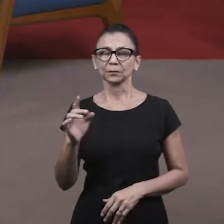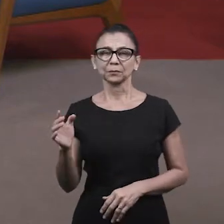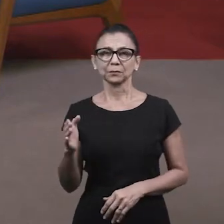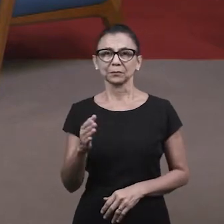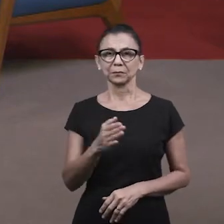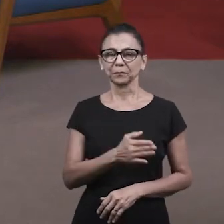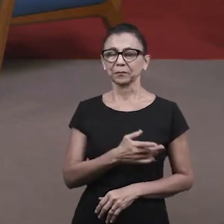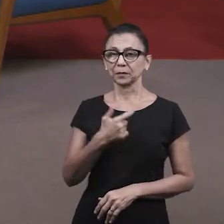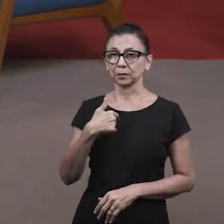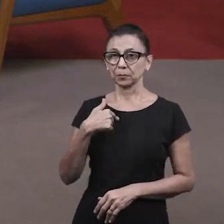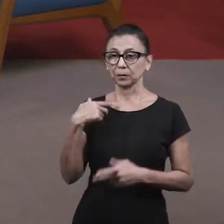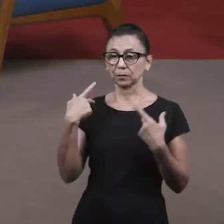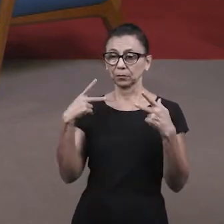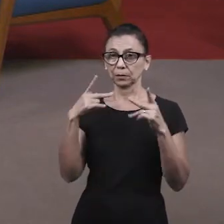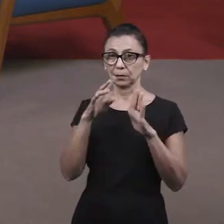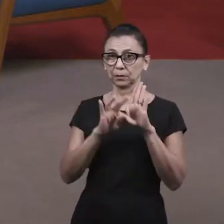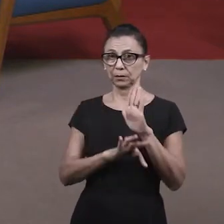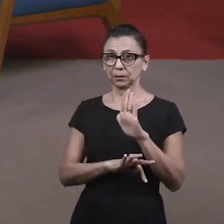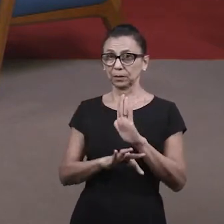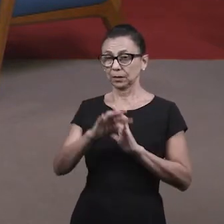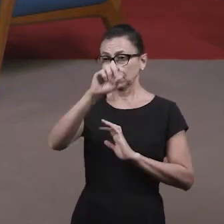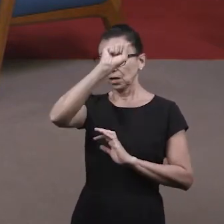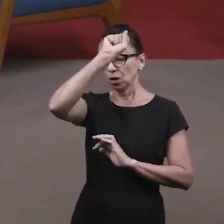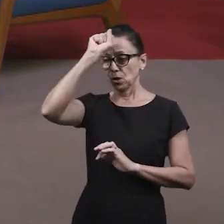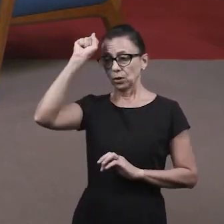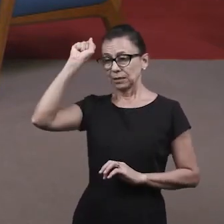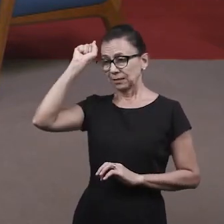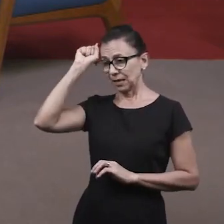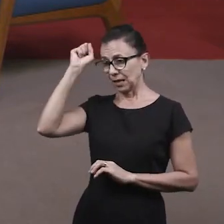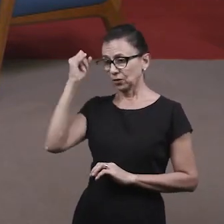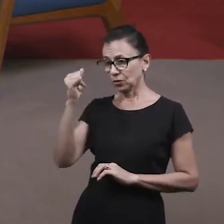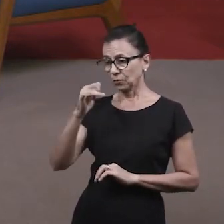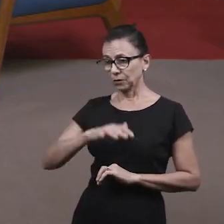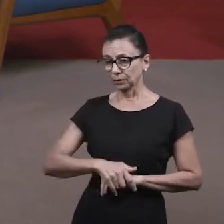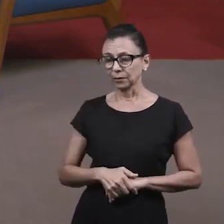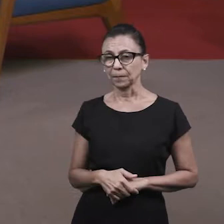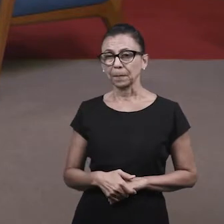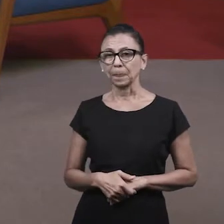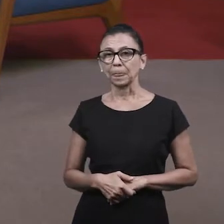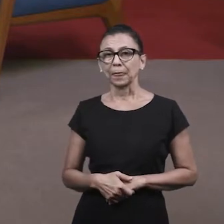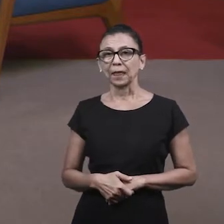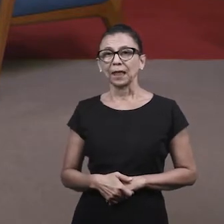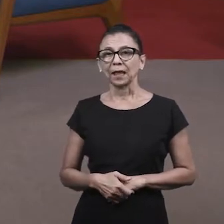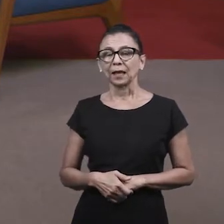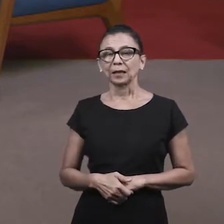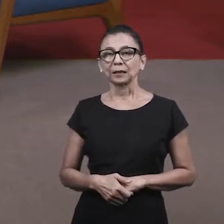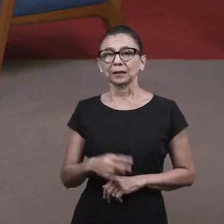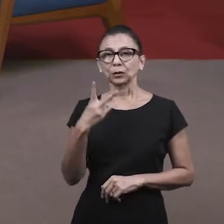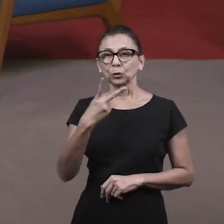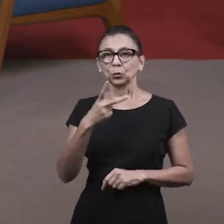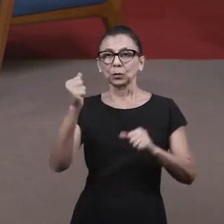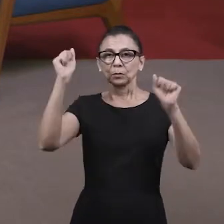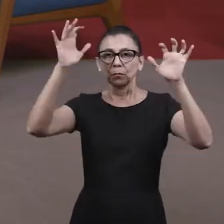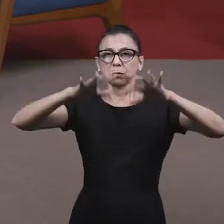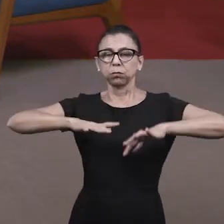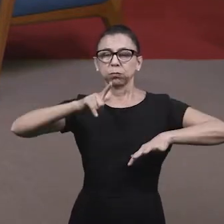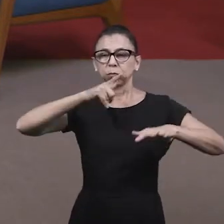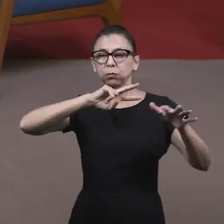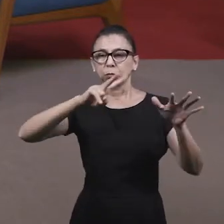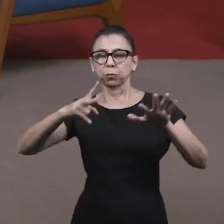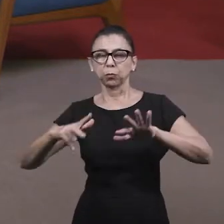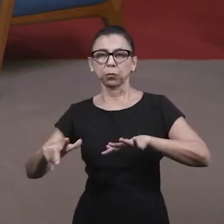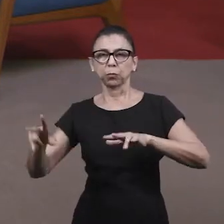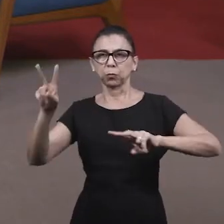cette intimité qu'ils avaient, ils ne connaissaient pas. Il y avait quelque chose à être révélé. Toujours quand je regarde ce texte, Sergio,